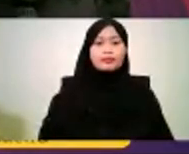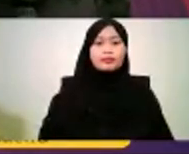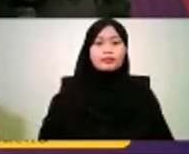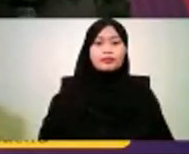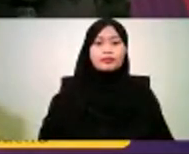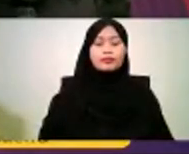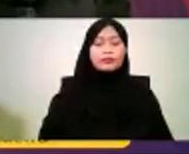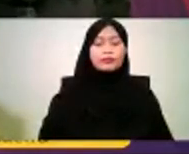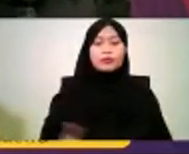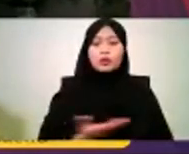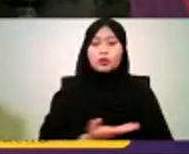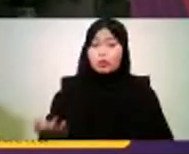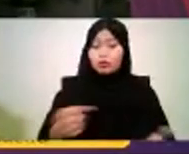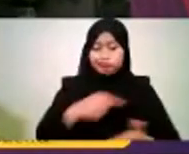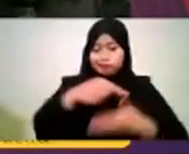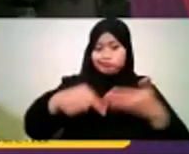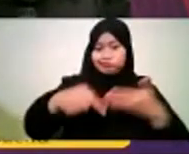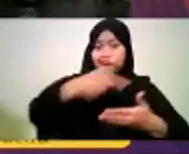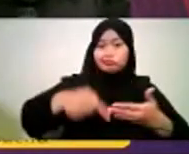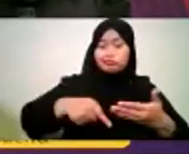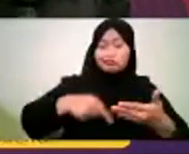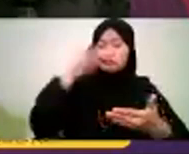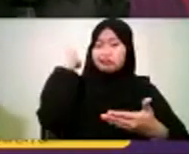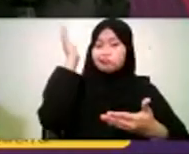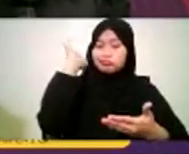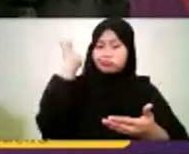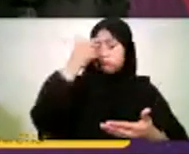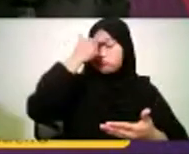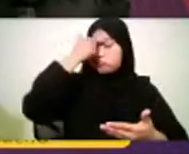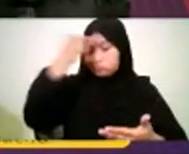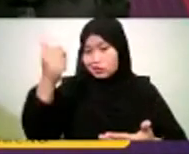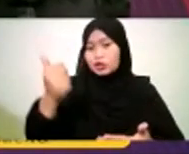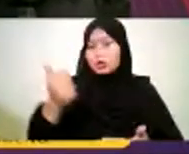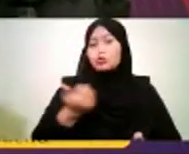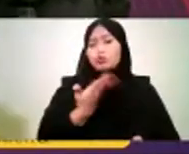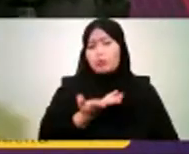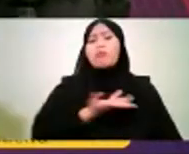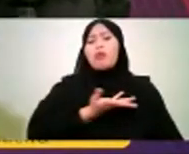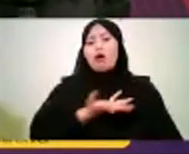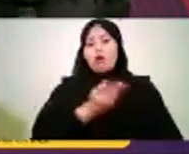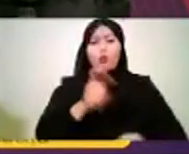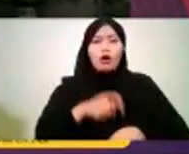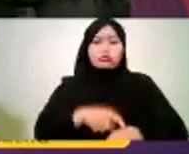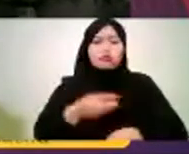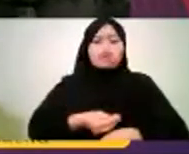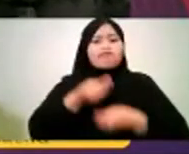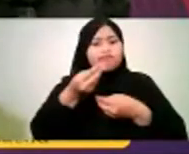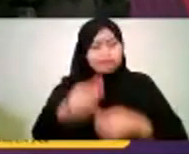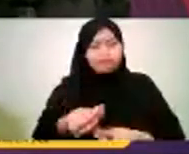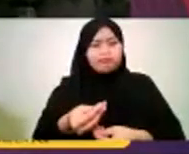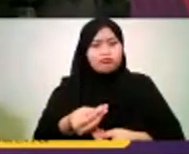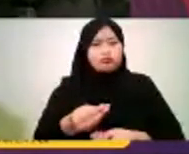narasumber tersebut dan praktik praktisi tersebut telah berkenan meluangkan waktu tentunya disela